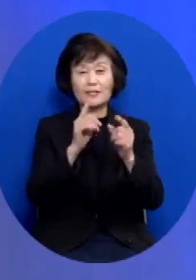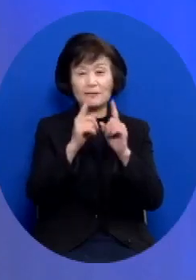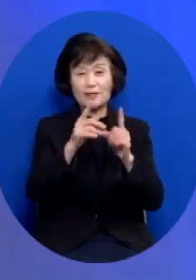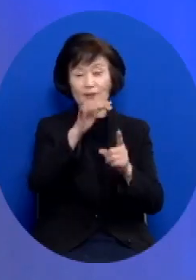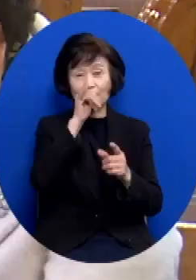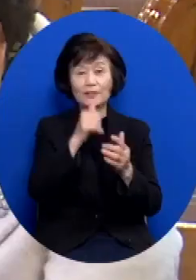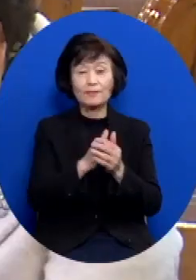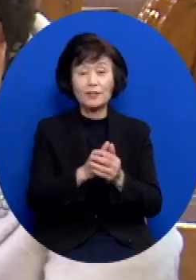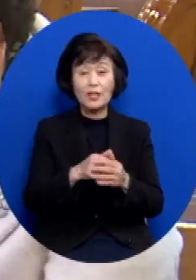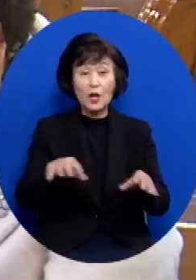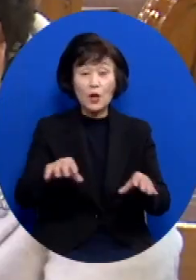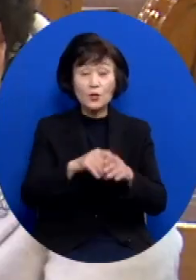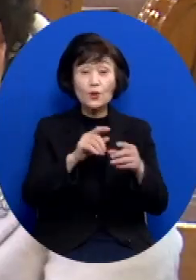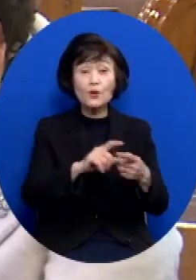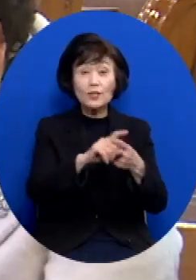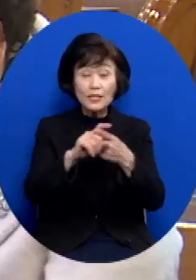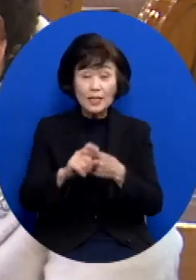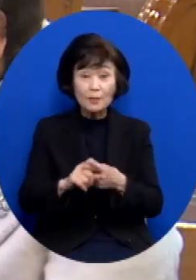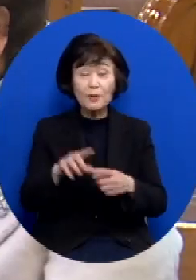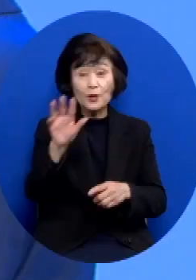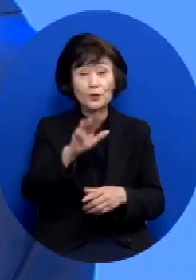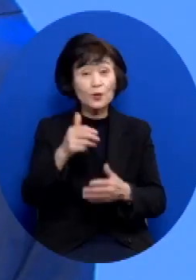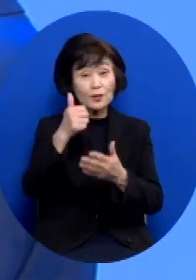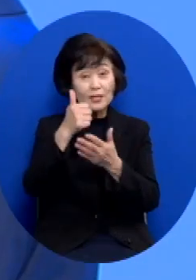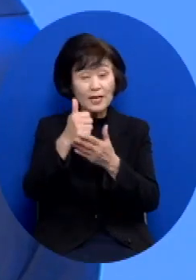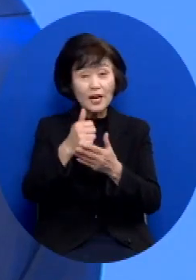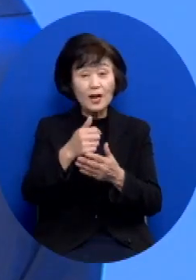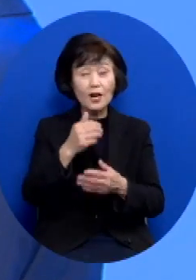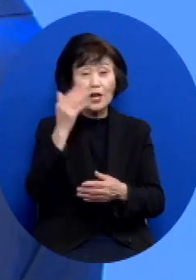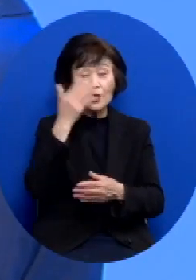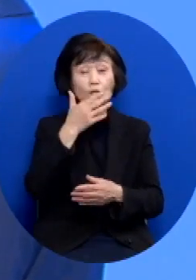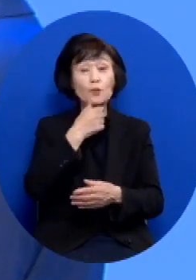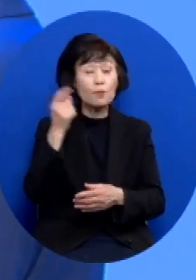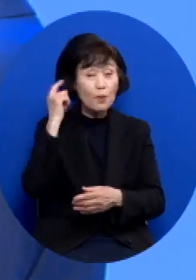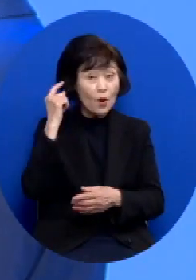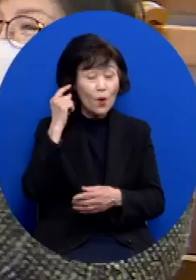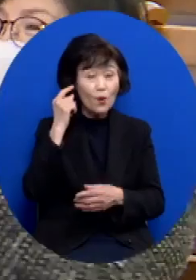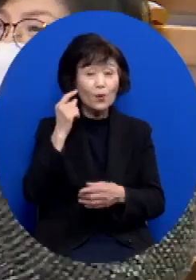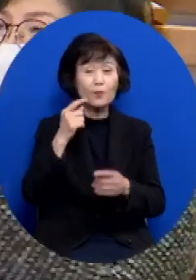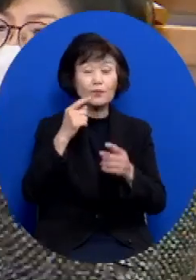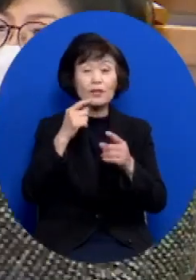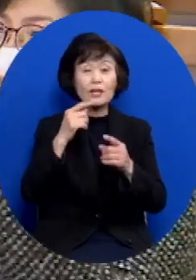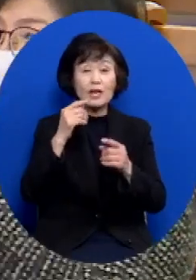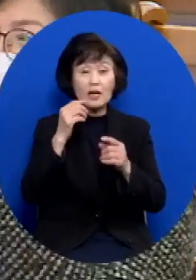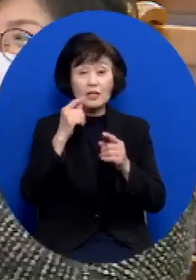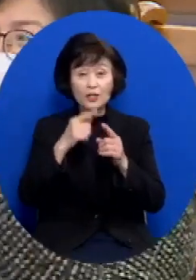평택시 기독교총연합회 박형준 총회장은 순복음 영상신학원, 기아성 경기